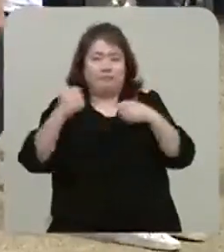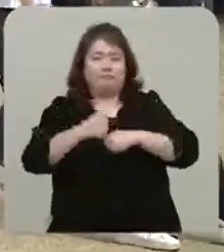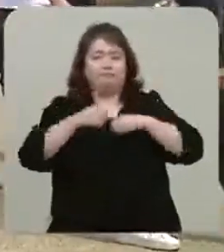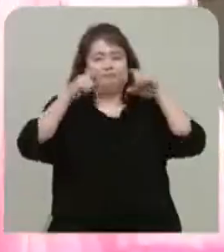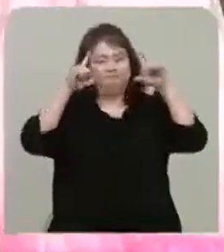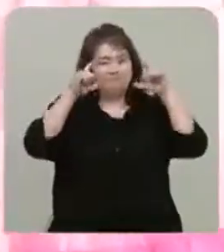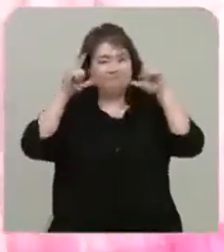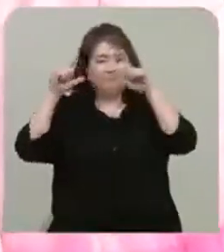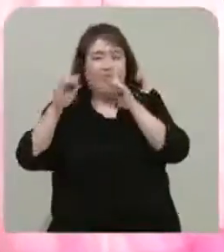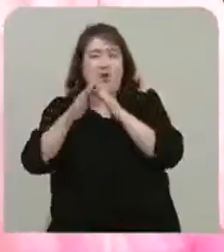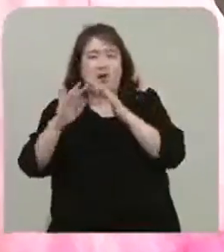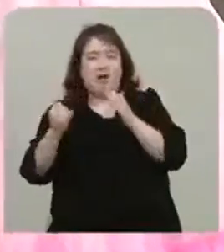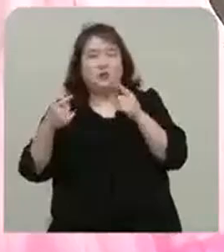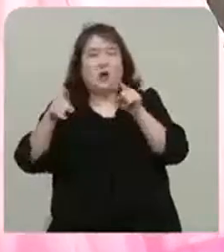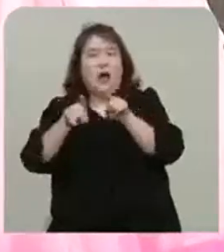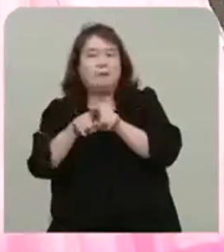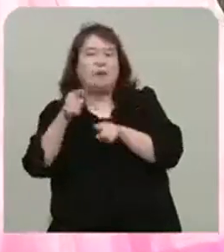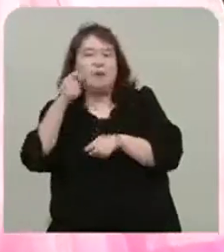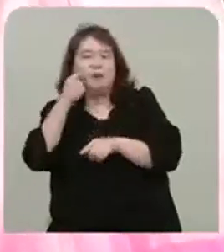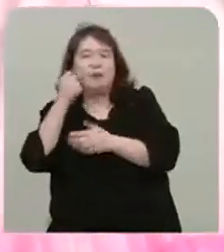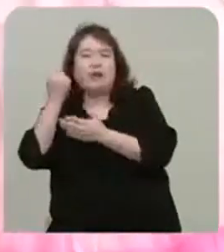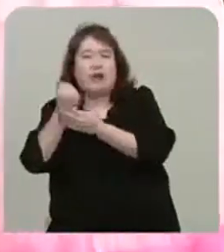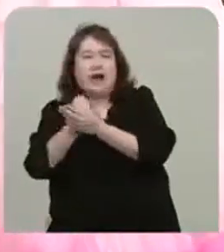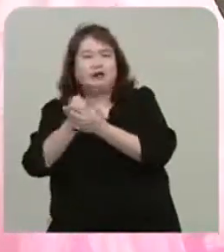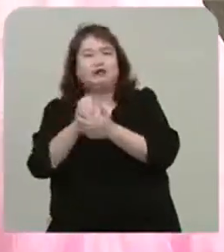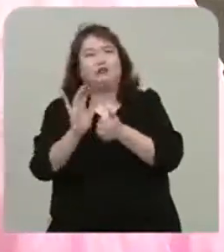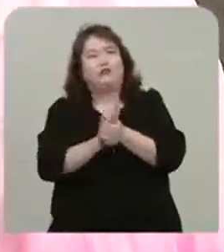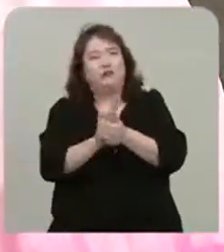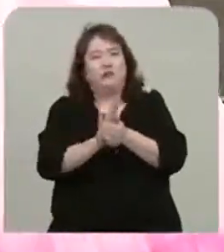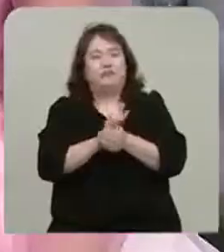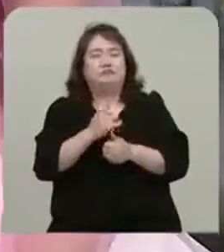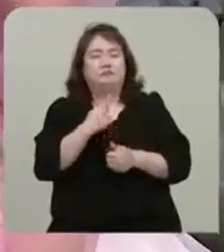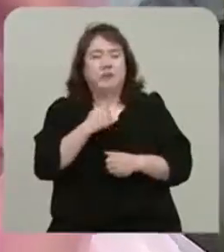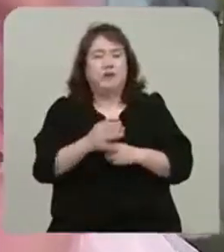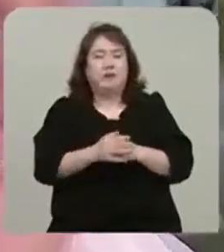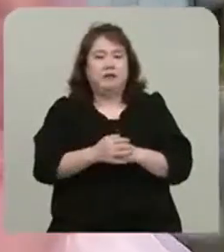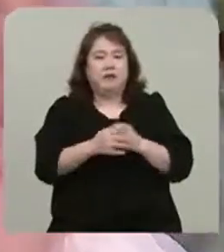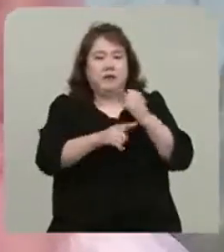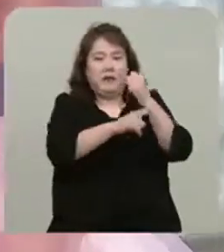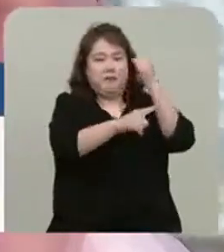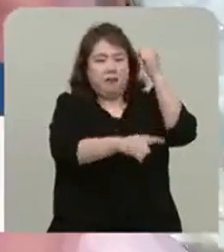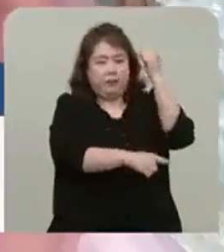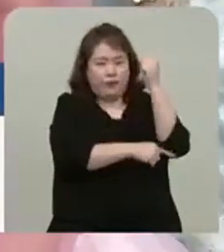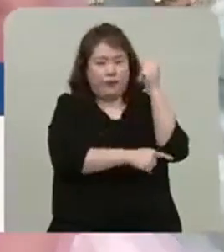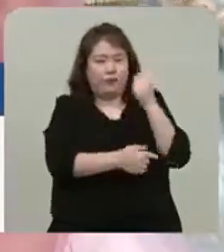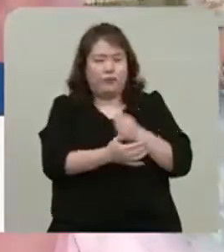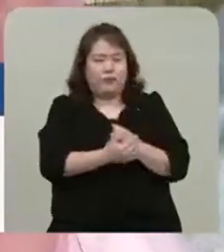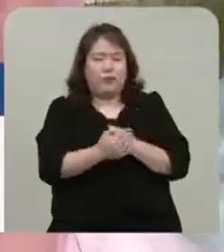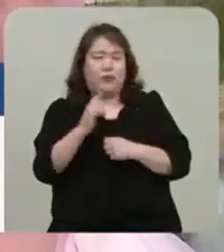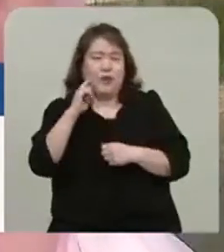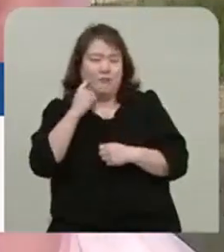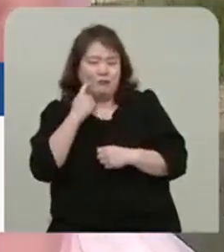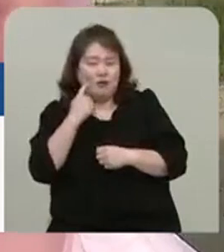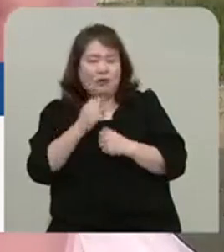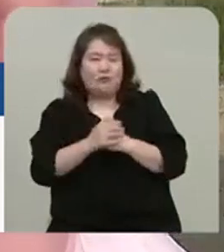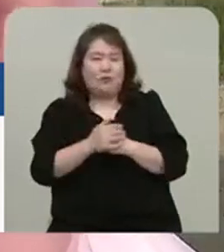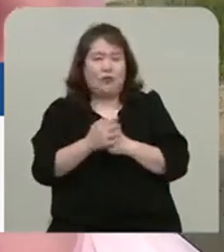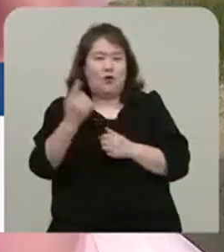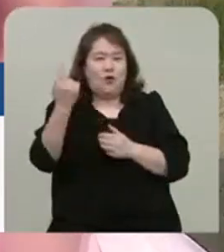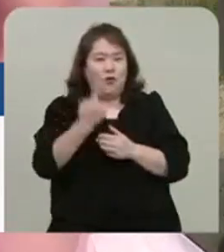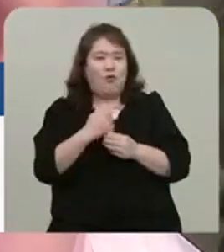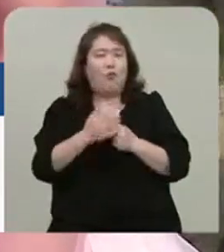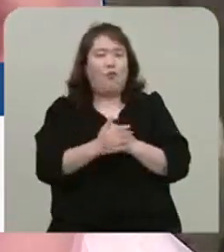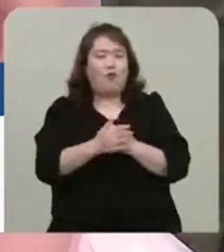찍으며 가족과 함께 하지 못하는 아쉬움을 달랬습니다. 한복도 입고 예쁘게 와서